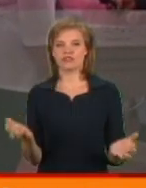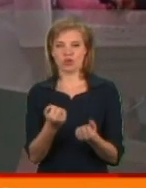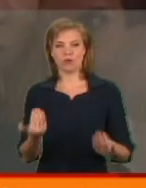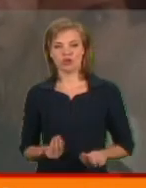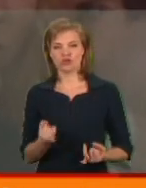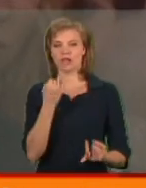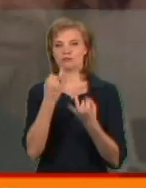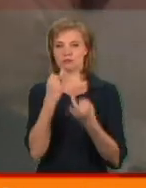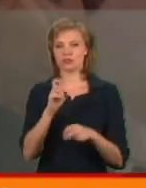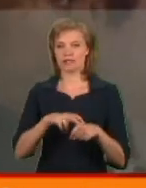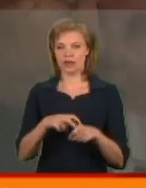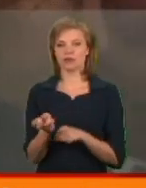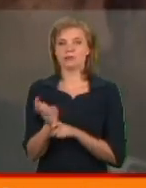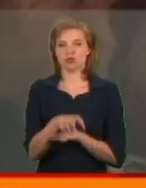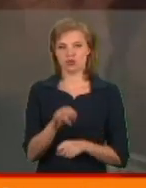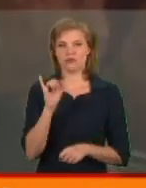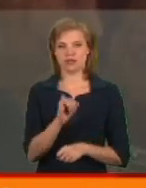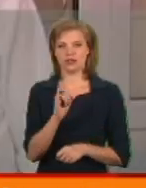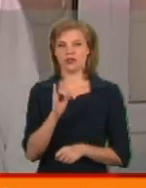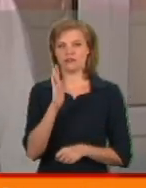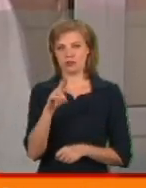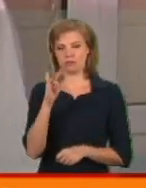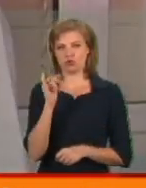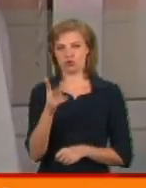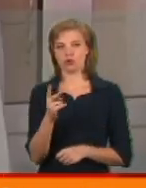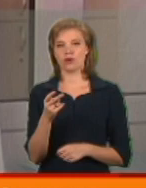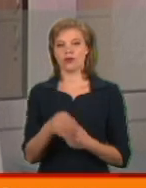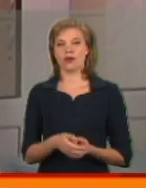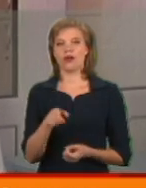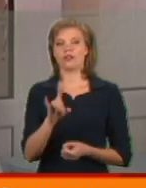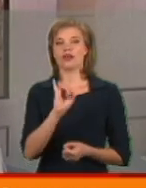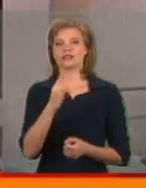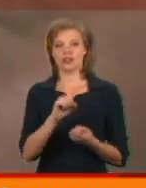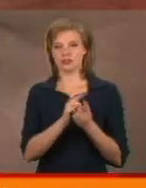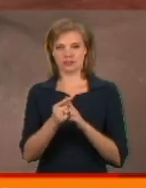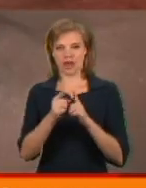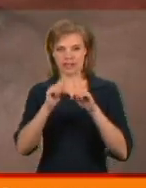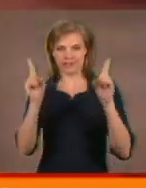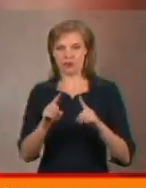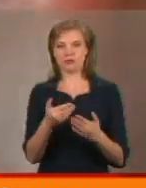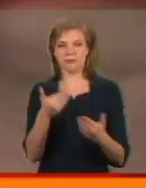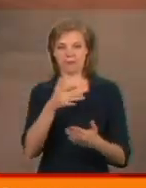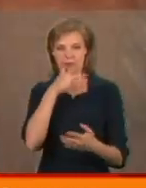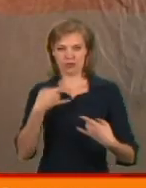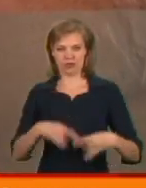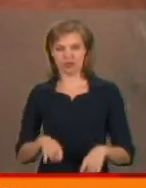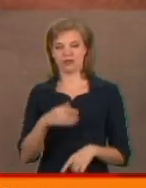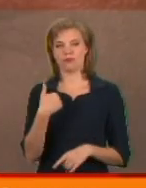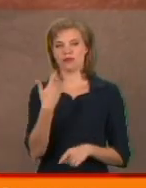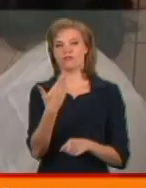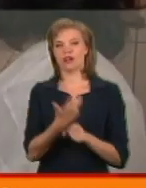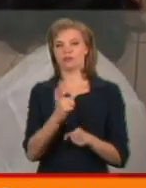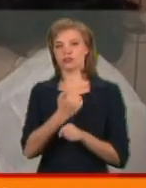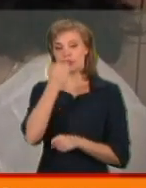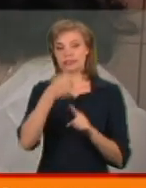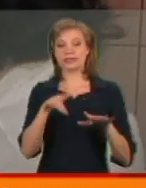та поспілкуватися з лікарями прийшов і Віктор Пінчук. Діти з тими зв'язками з моменту народження. Ми вам щиро вдячні. Ви знаєте, це те